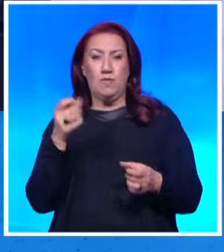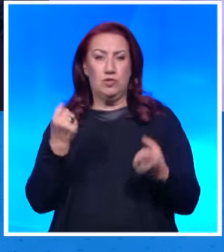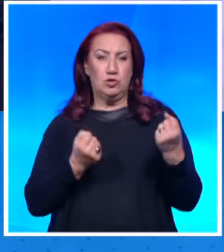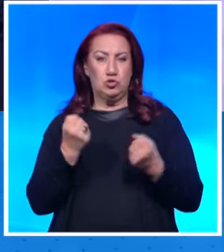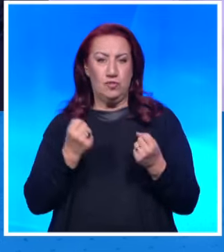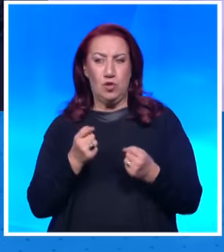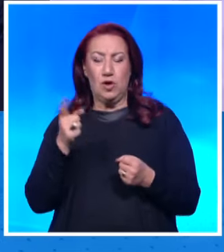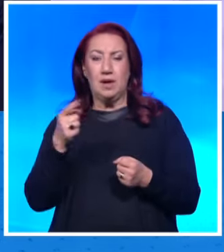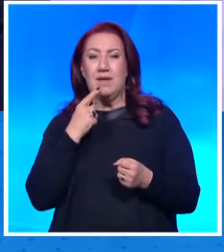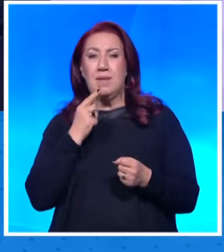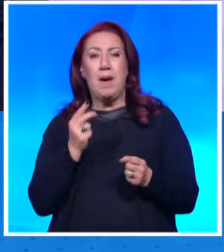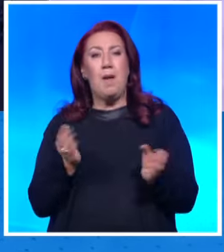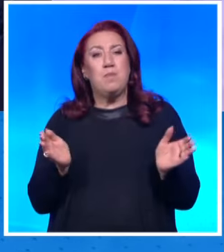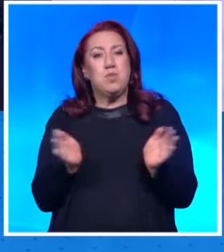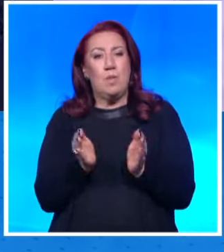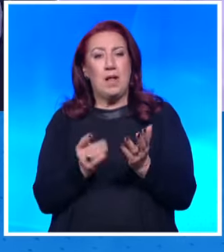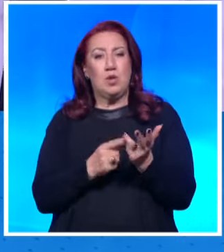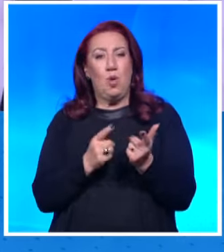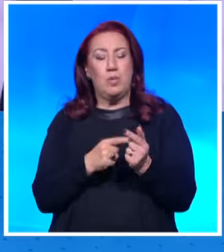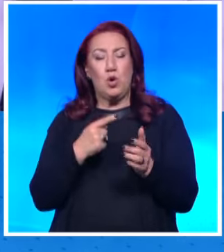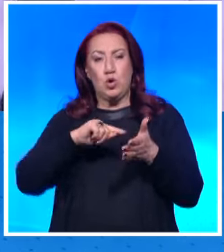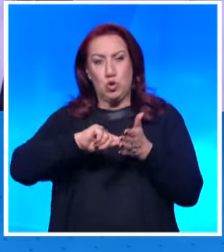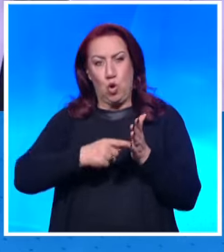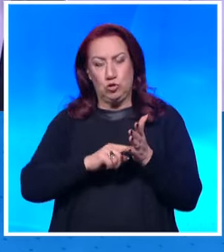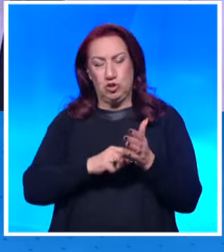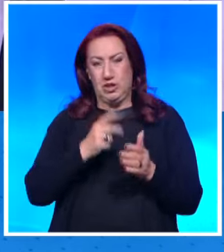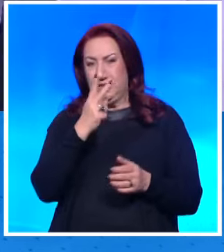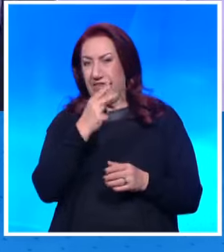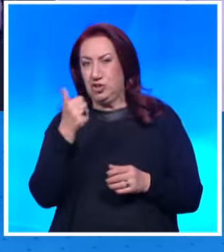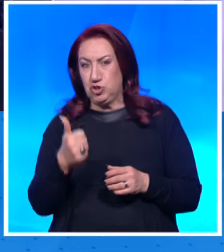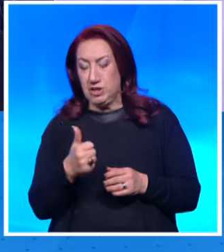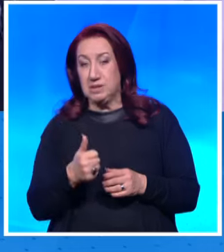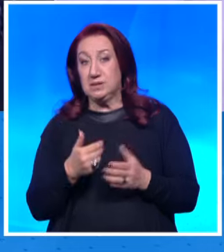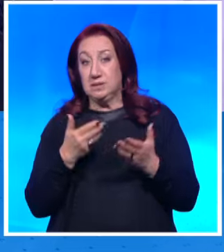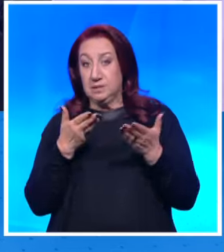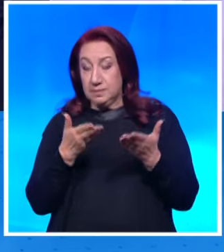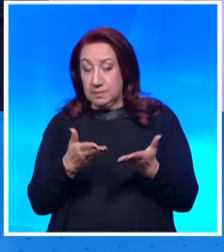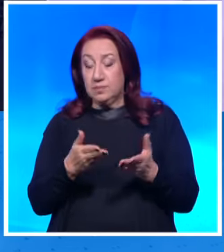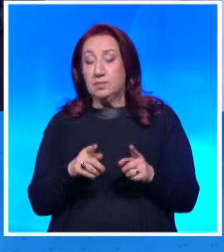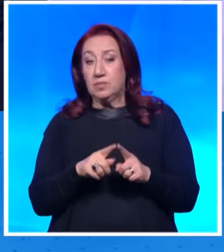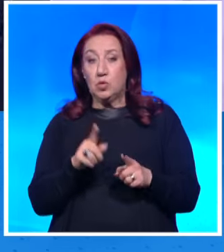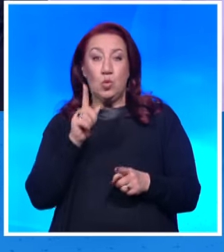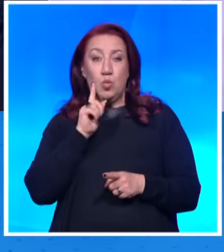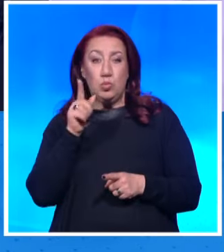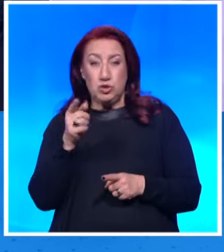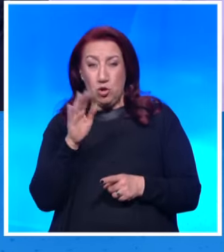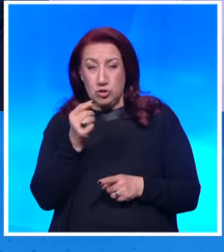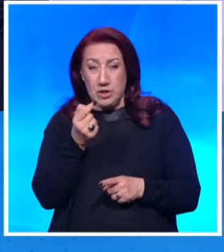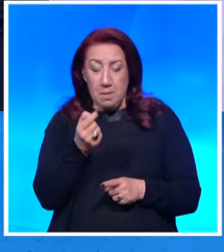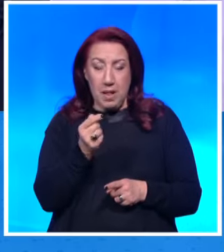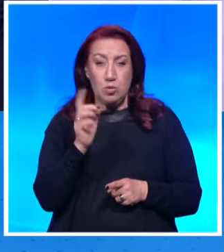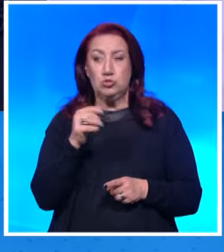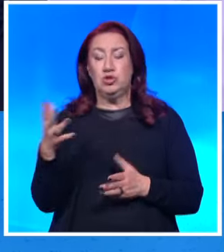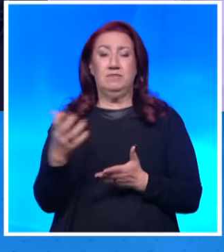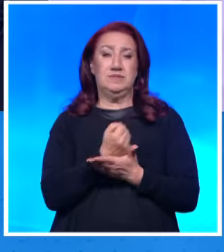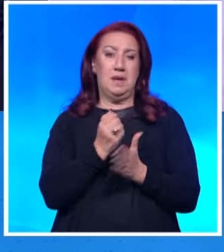брой 2/3 от максималния размер или 26 контролни точки. Точно такъв е и случая с този водач, който е бил накосан да остане без свидетелството